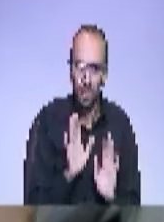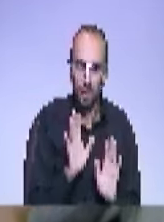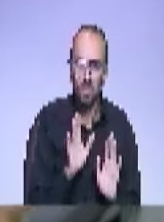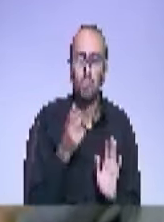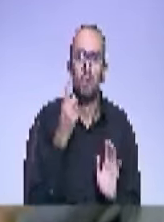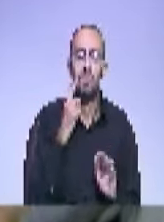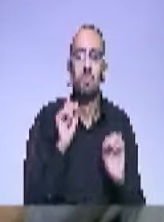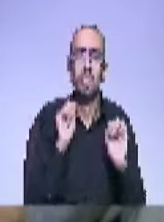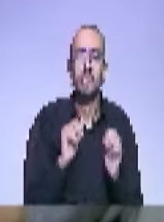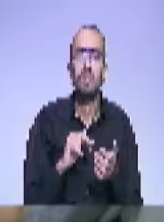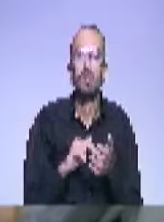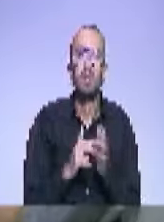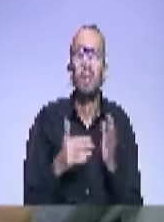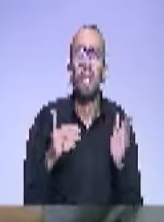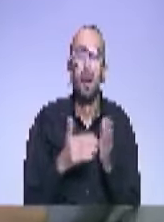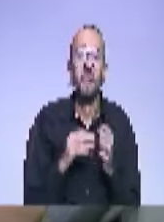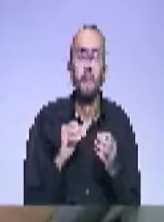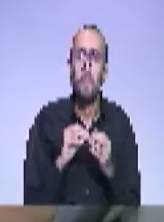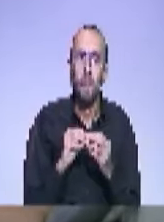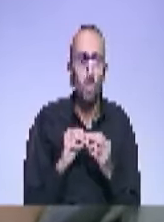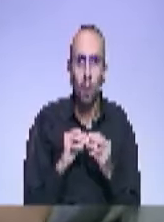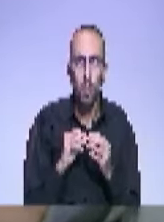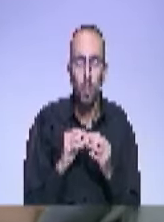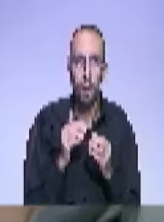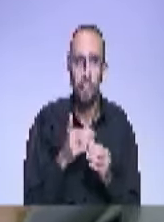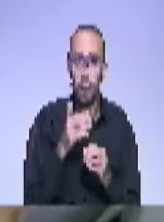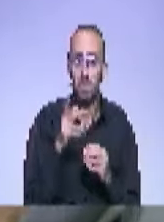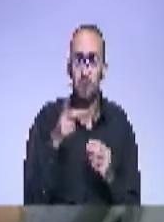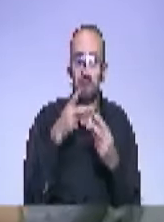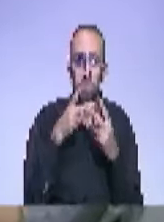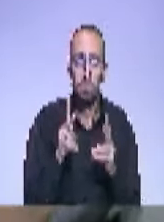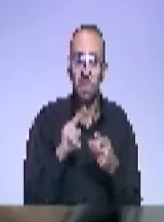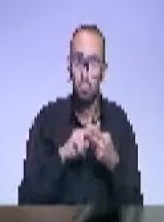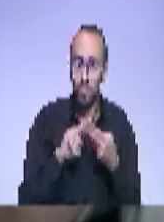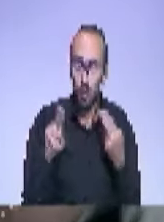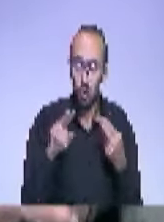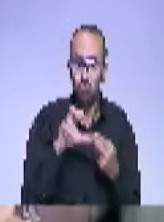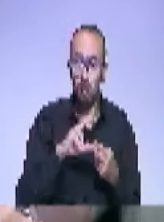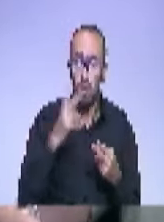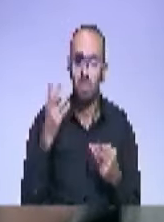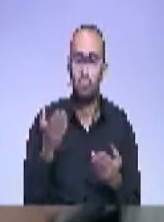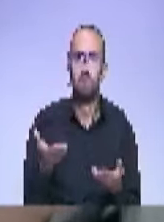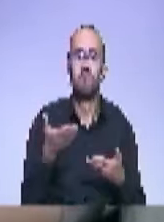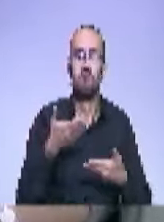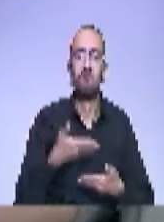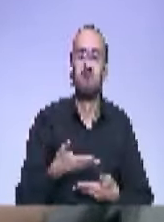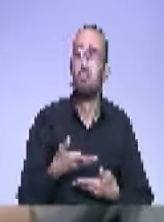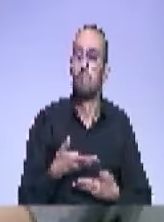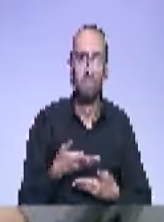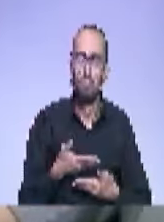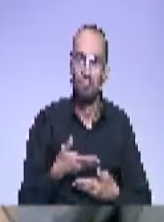شوفي المجلس هيوصل معاه لايه. لو هو وصل لمرحله انه عايز يصلحك يجيب لك شقه بره،